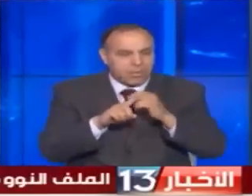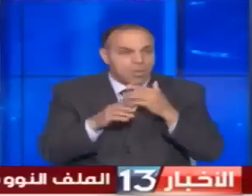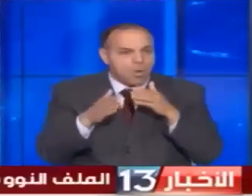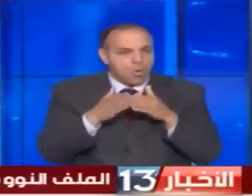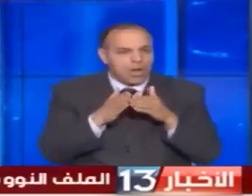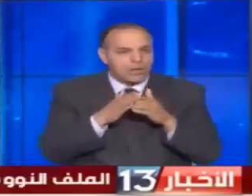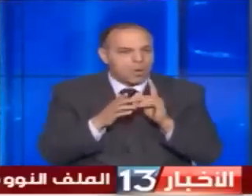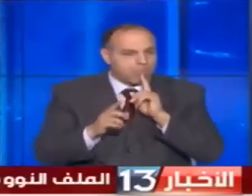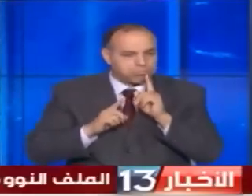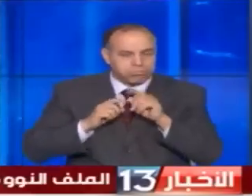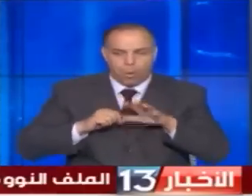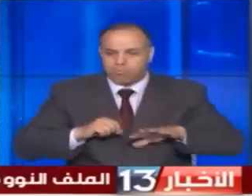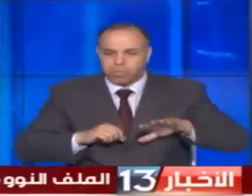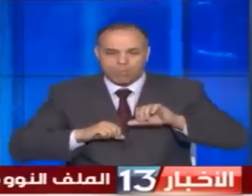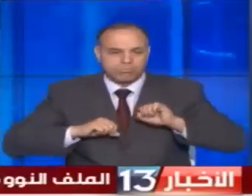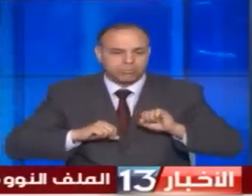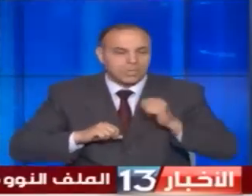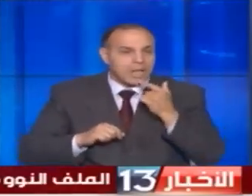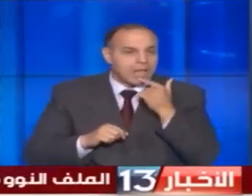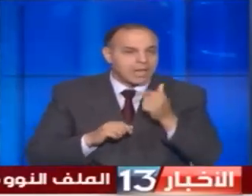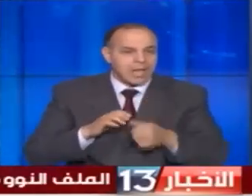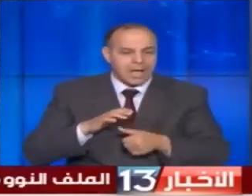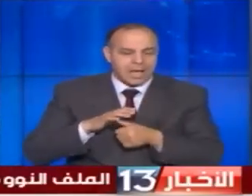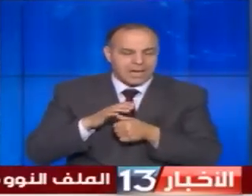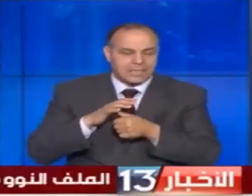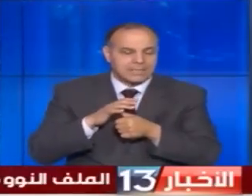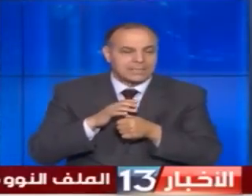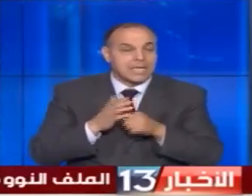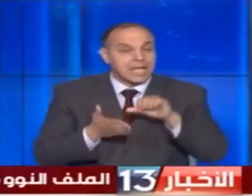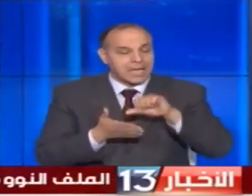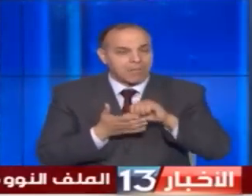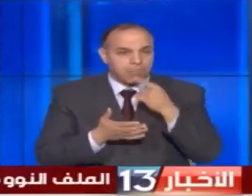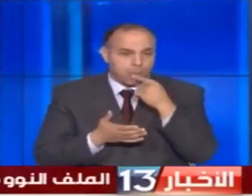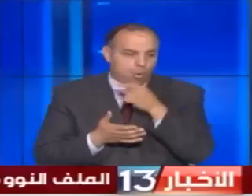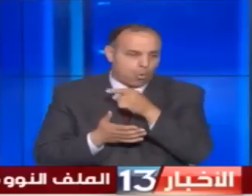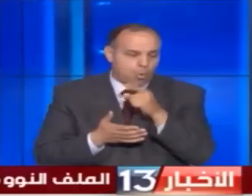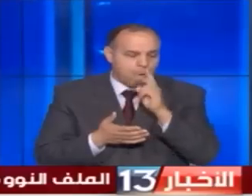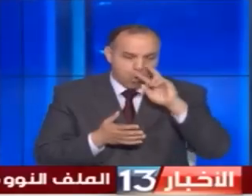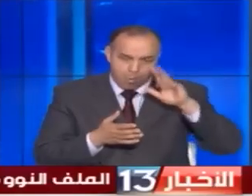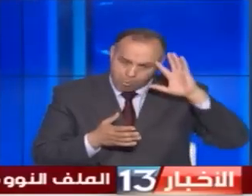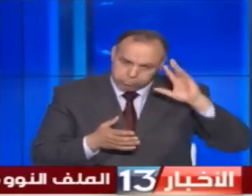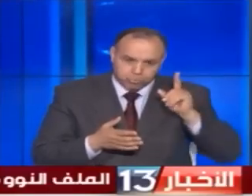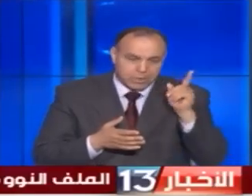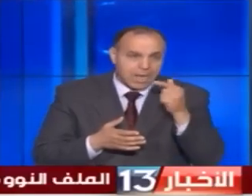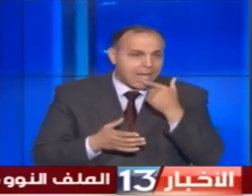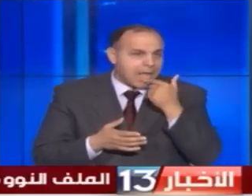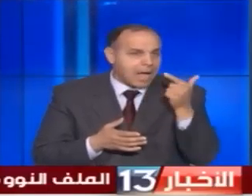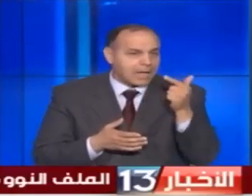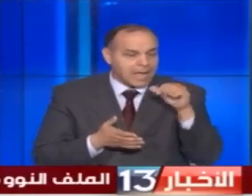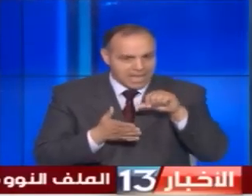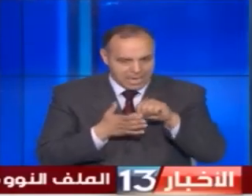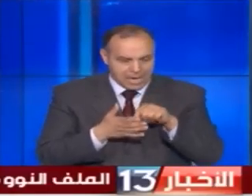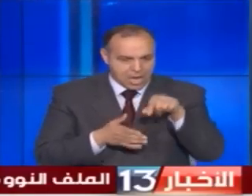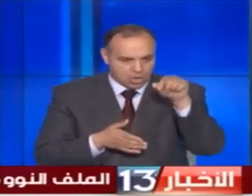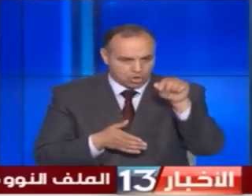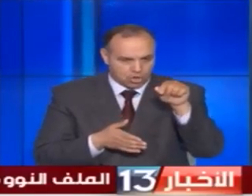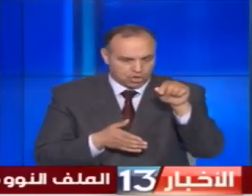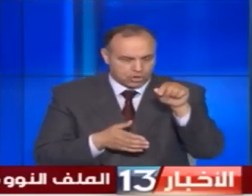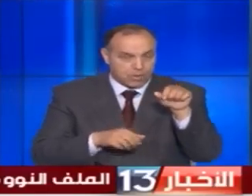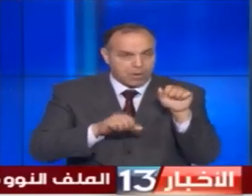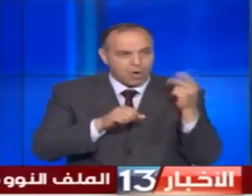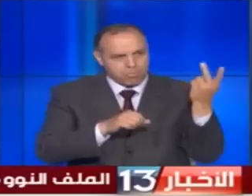من نفوذها بالمنطقه صعد الرئيس الايراني حسن روحاني لهجته اليوم قائلا ان ايران يجب ان تتصدى